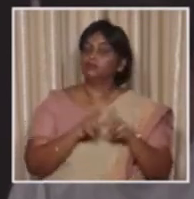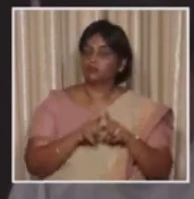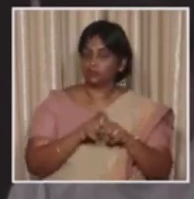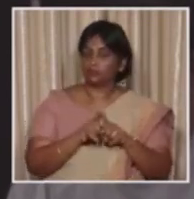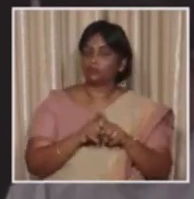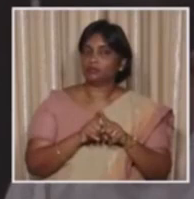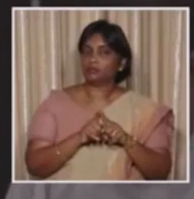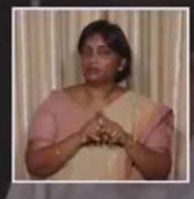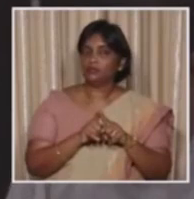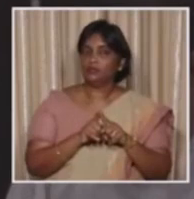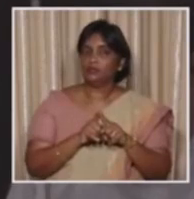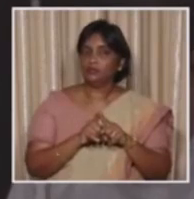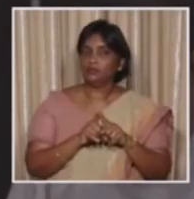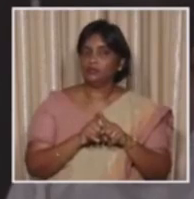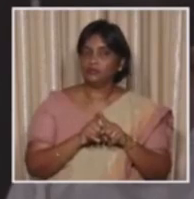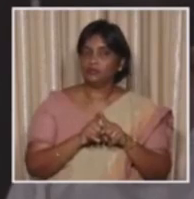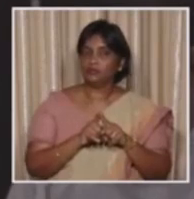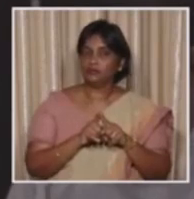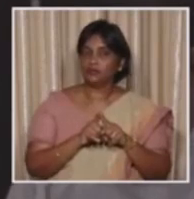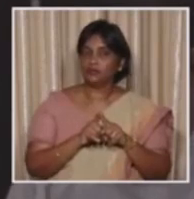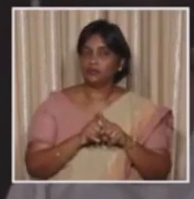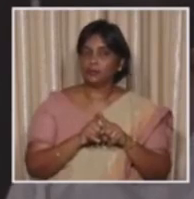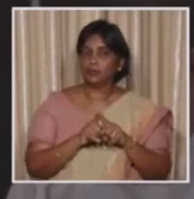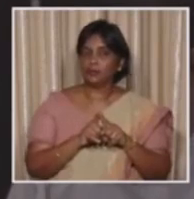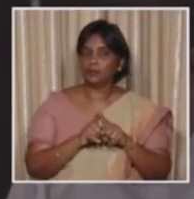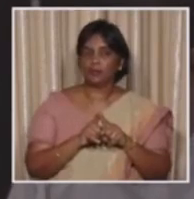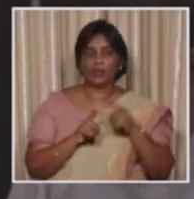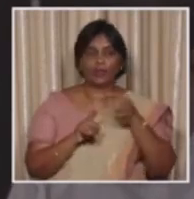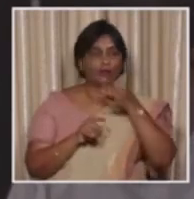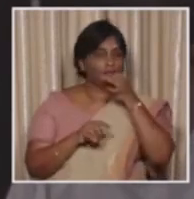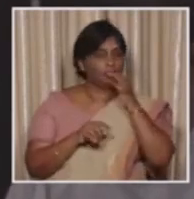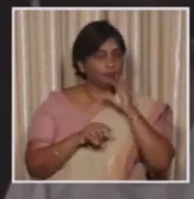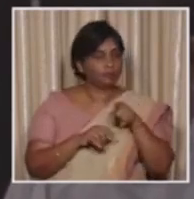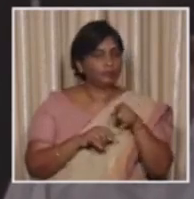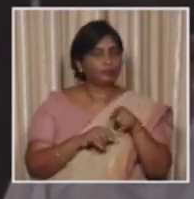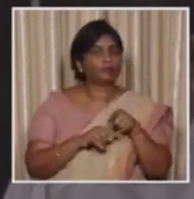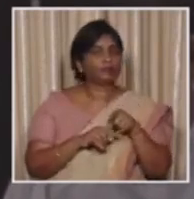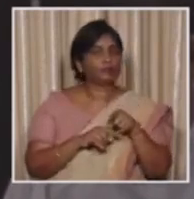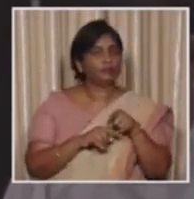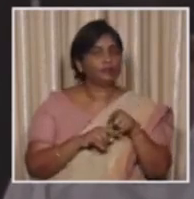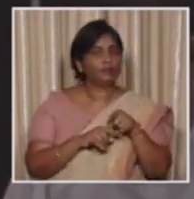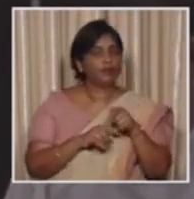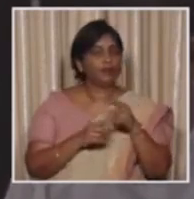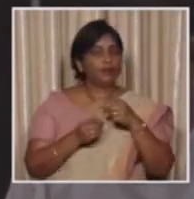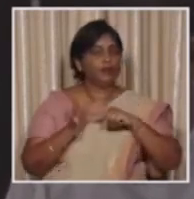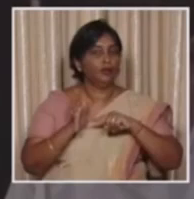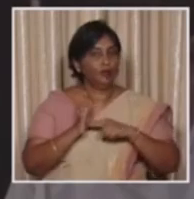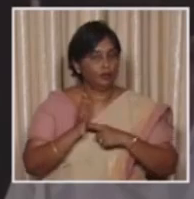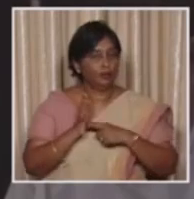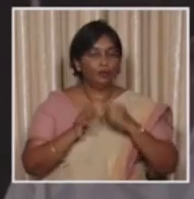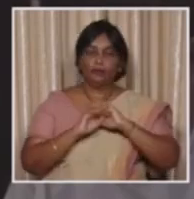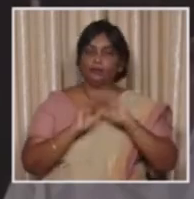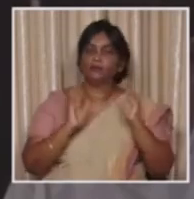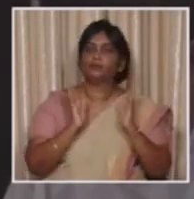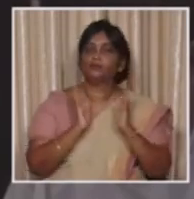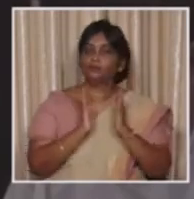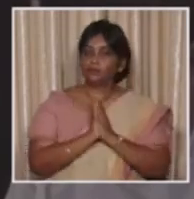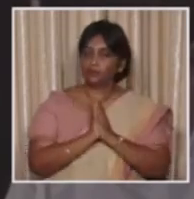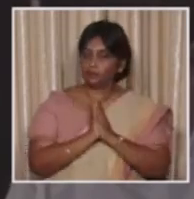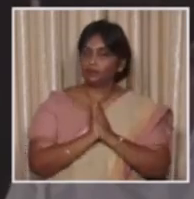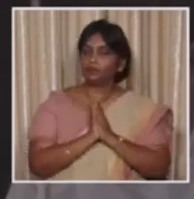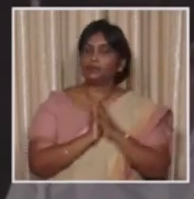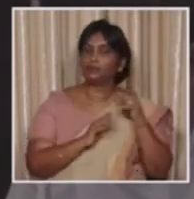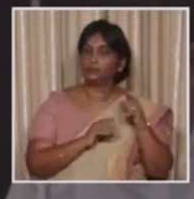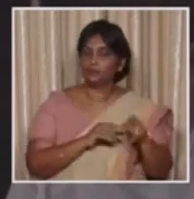அது இயந்திரங்கள் அது அனைத்துக்கும் அது உள்வாங்கப்படுகிறது என்று சொல்லப்படுகிறது. இப்போ இருக்கிற விவசாயிகளுக்கு இருக்கிற சந்தேகமாக